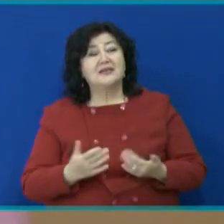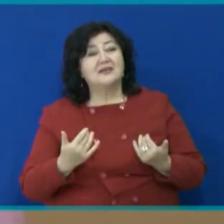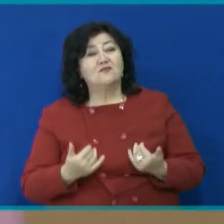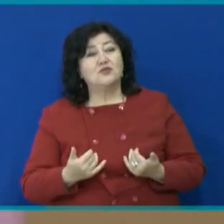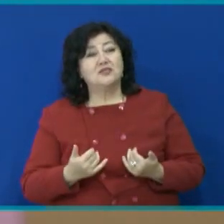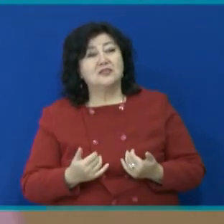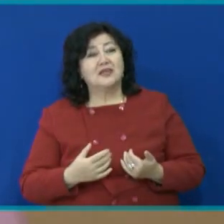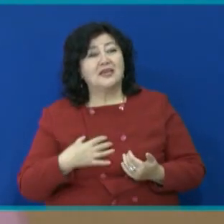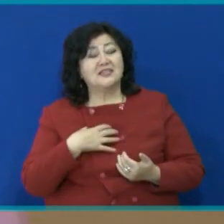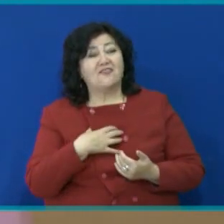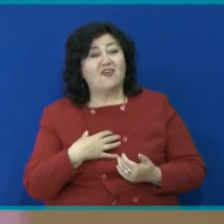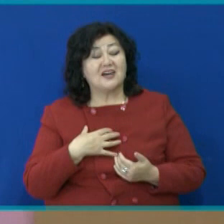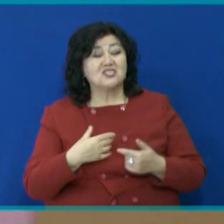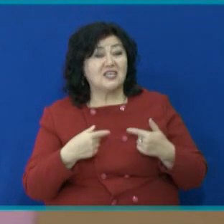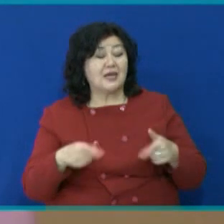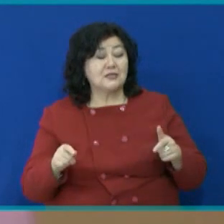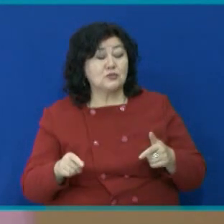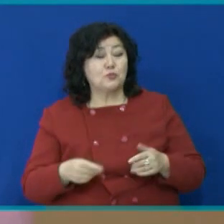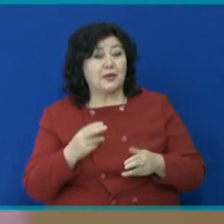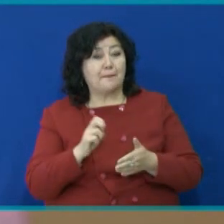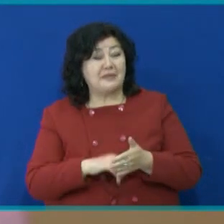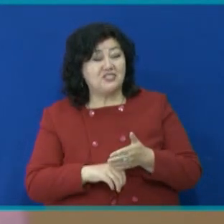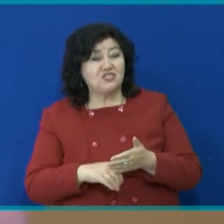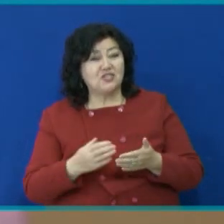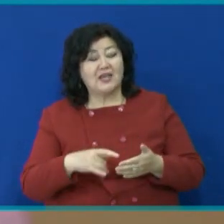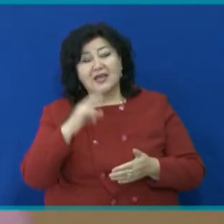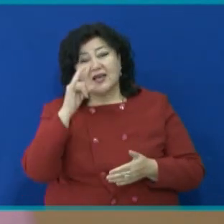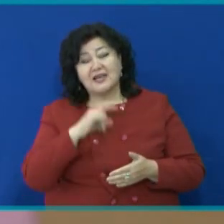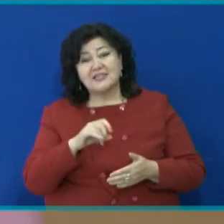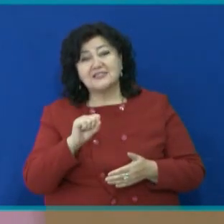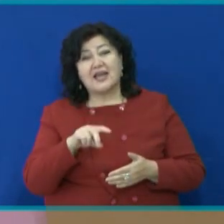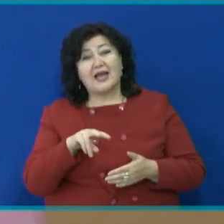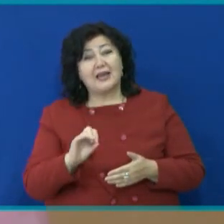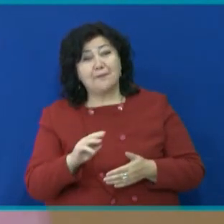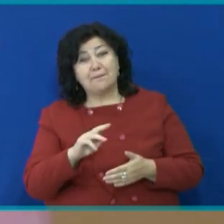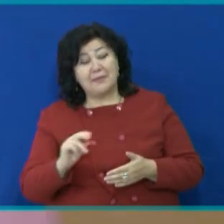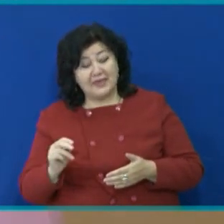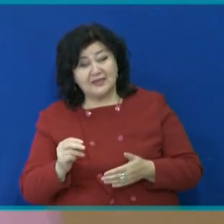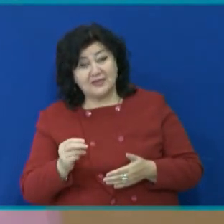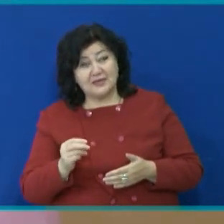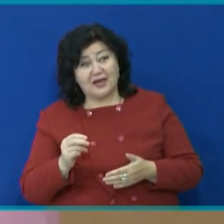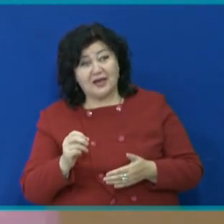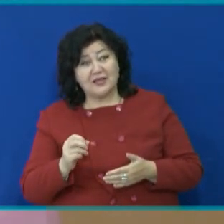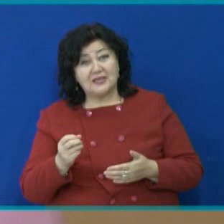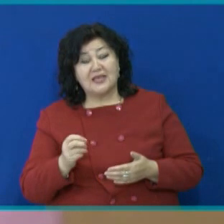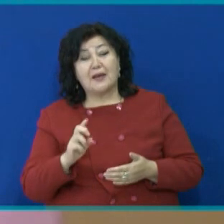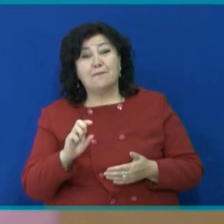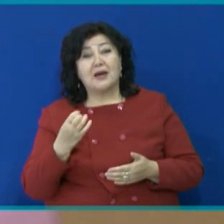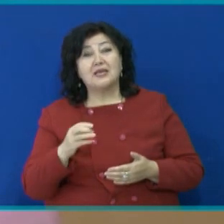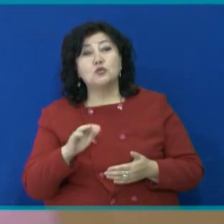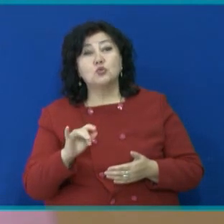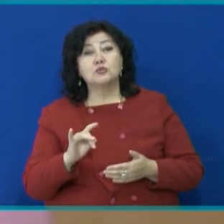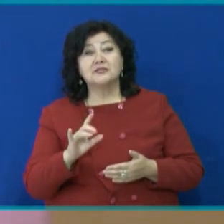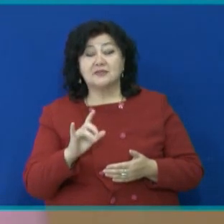келуінің маңызы ерекше деп ойлаймыз. Себебі қазақ әліпбиінің негізін қалаушы Ахмет Байтұрсынұлының